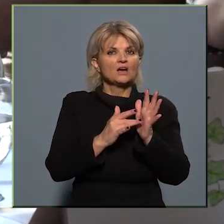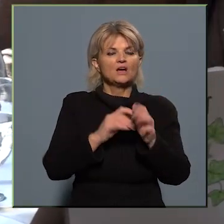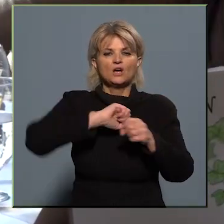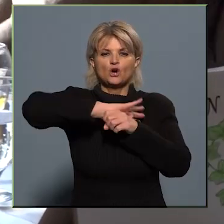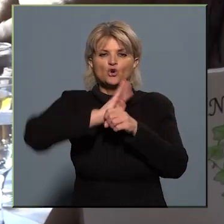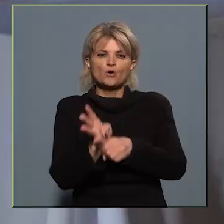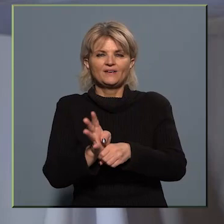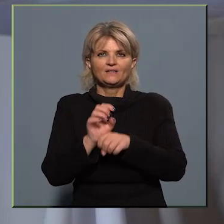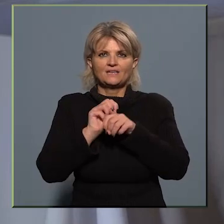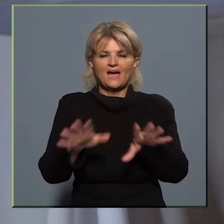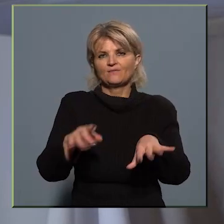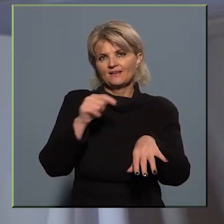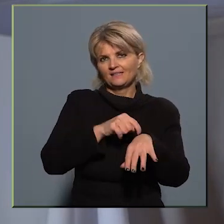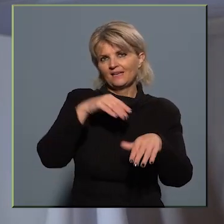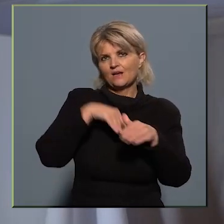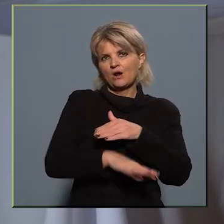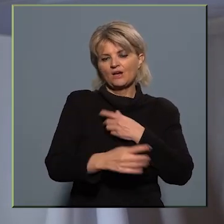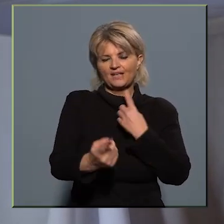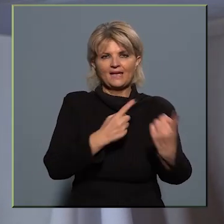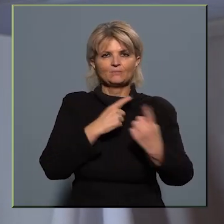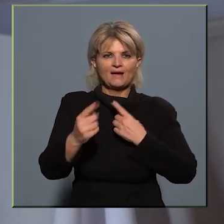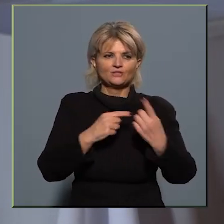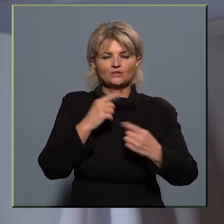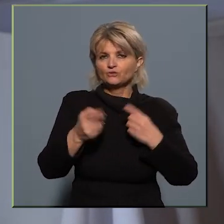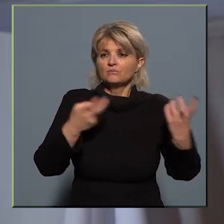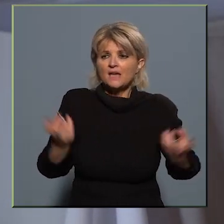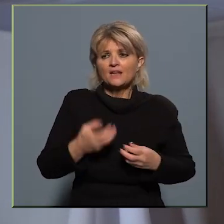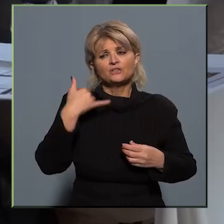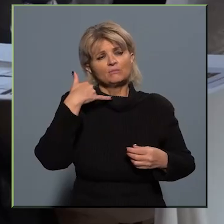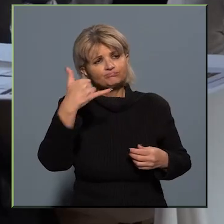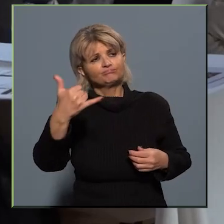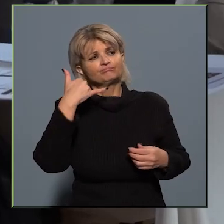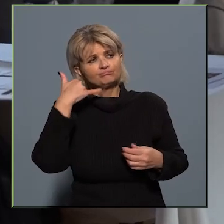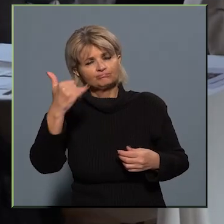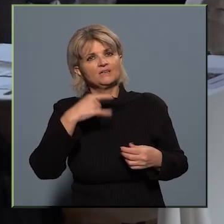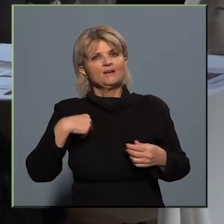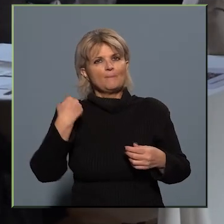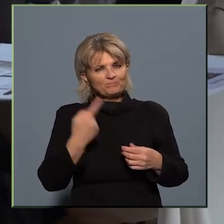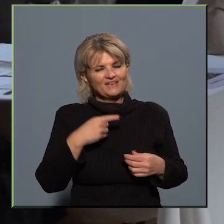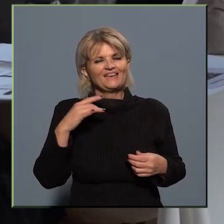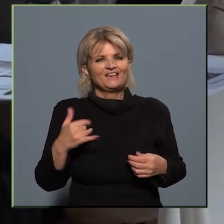ideje alatt is egymást is ugyanúgy keresték telefonon, mi is ugye